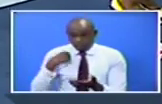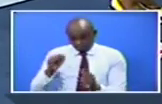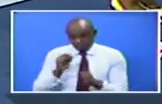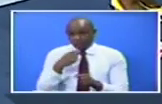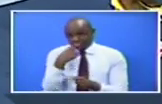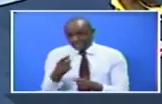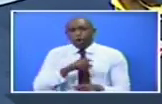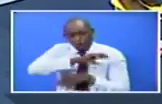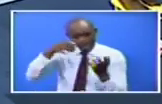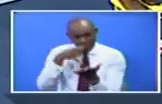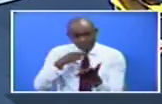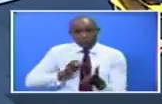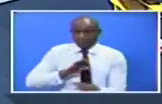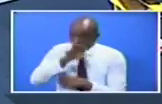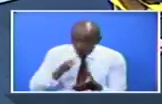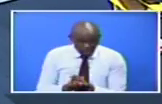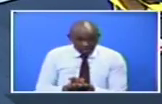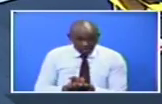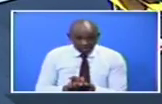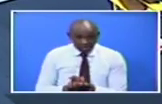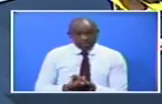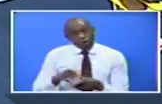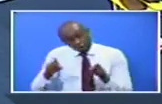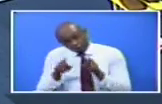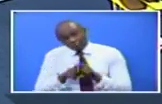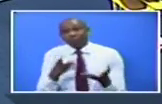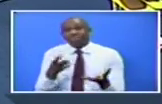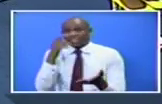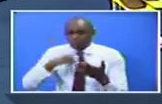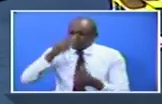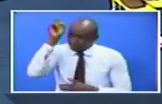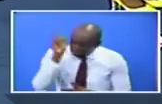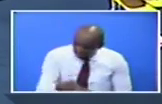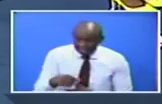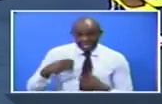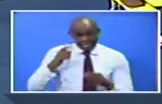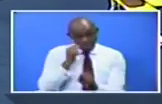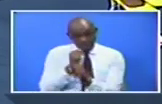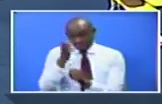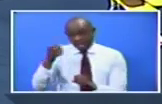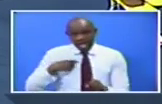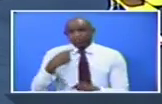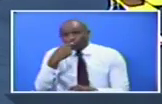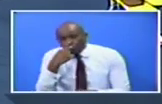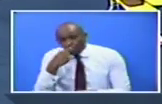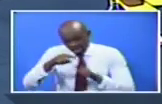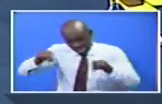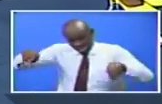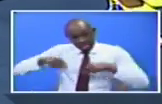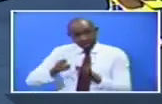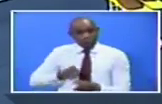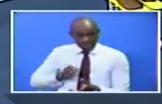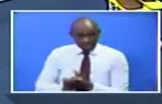inaguzia wanawake wote nchini Kenya sio waso ile breastfeeding. Ile nasema lazima at workplace kuwe na breastfeeding places. La